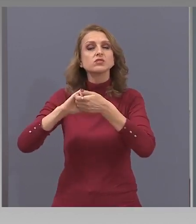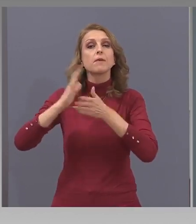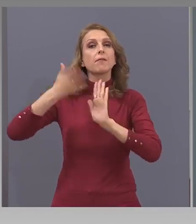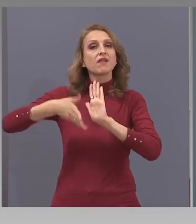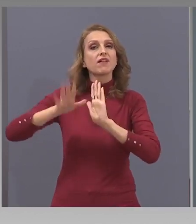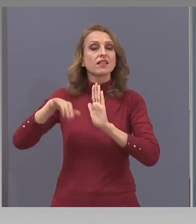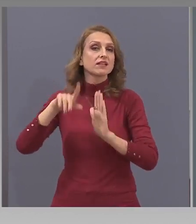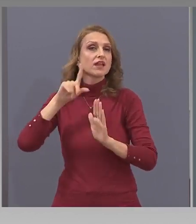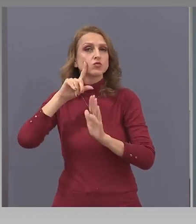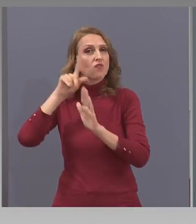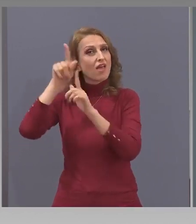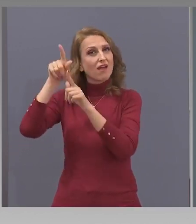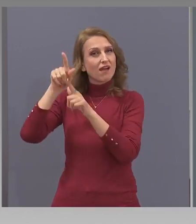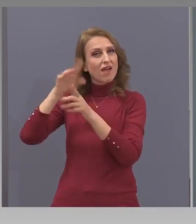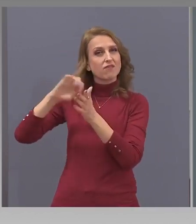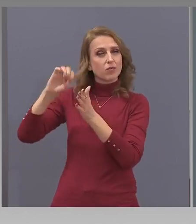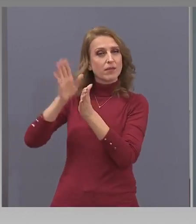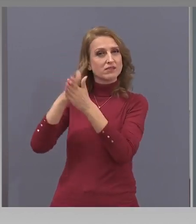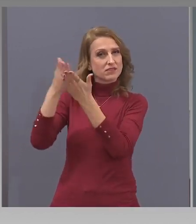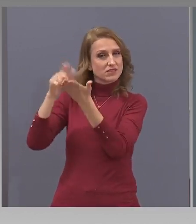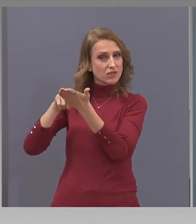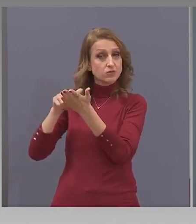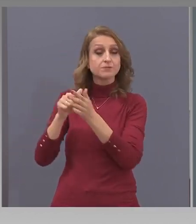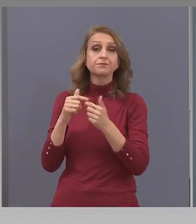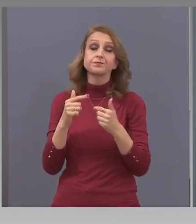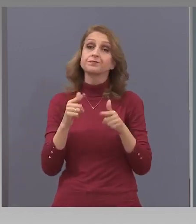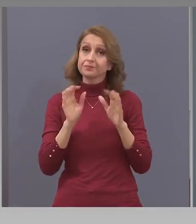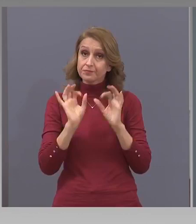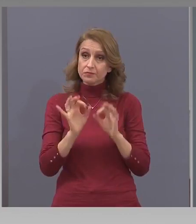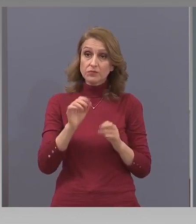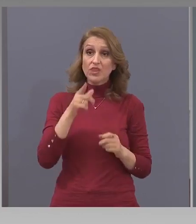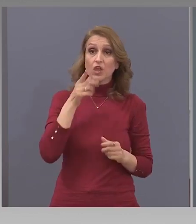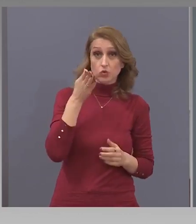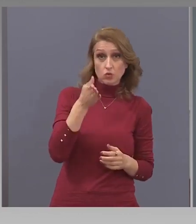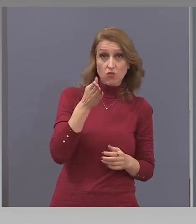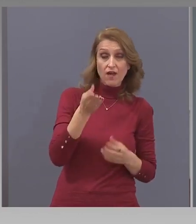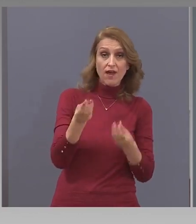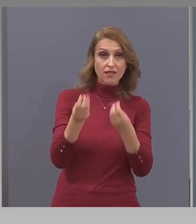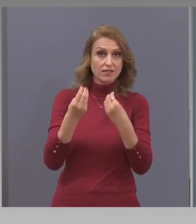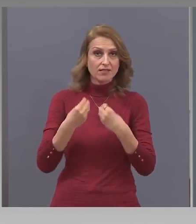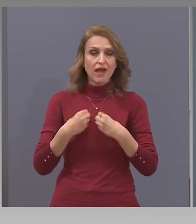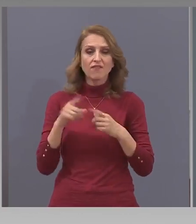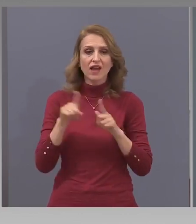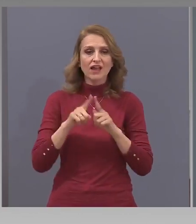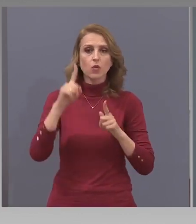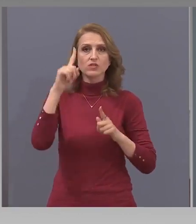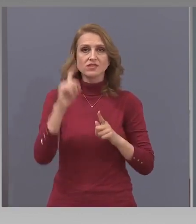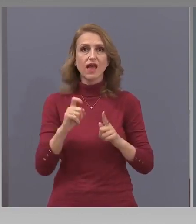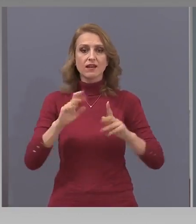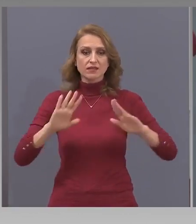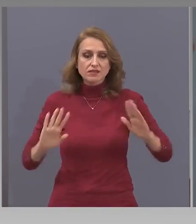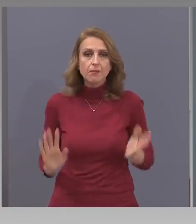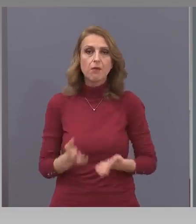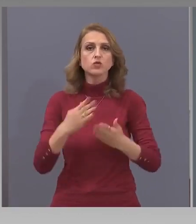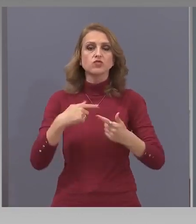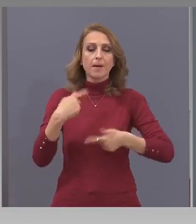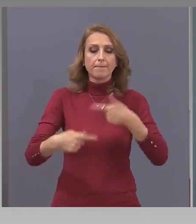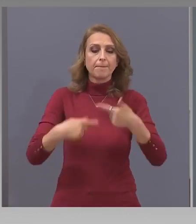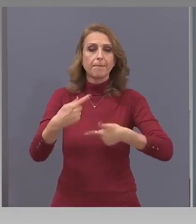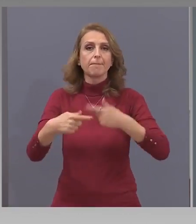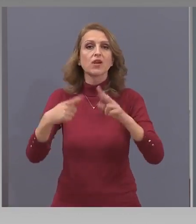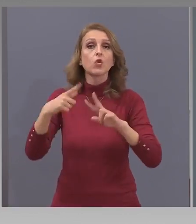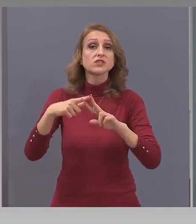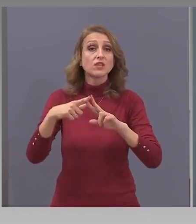Имах предвид в телевизионното изказване, че това дава старт на процедурата. От тук нататък, как